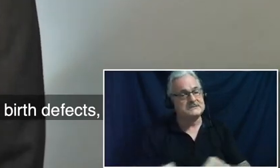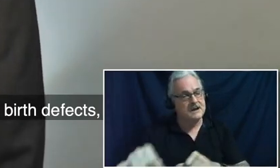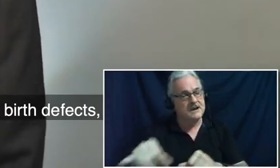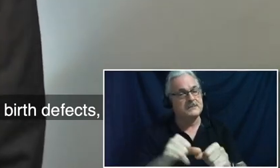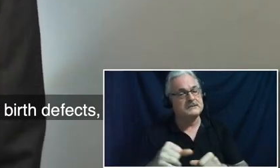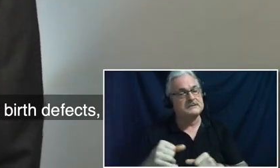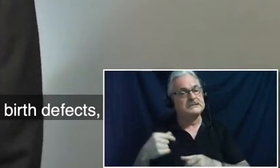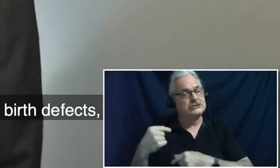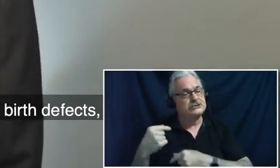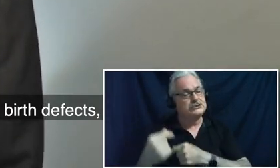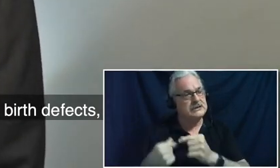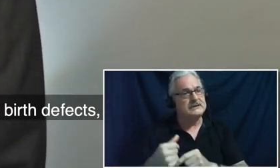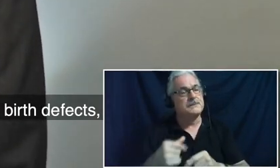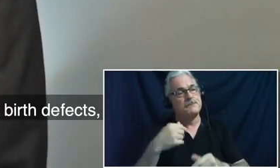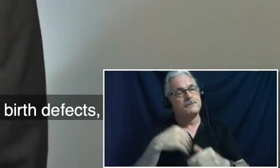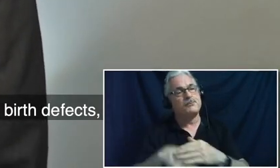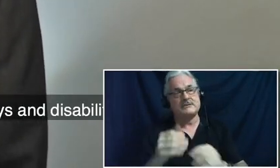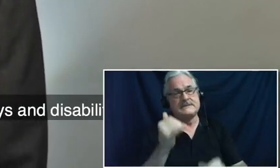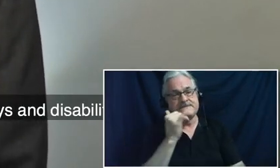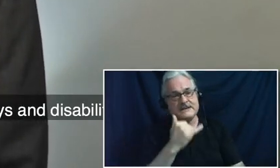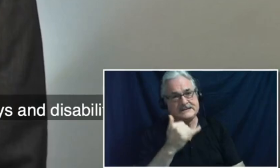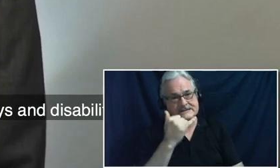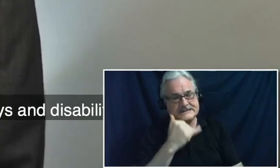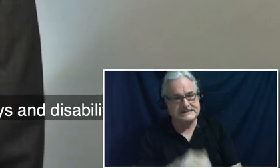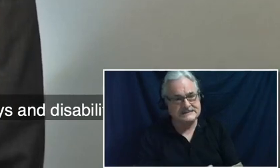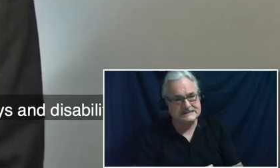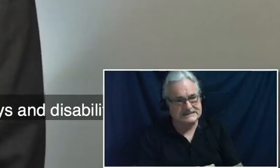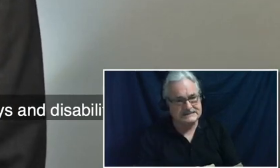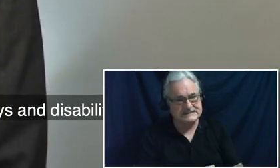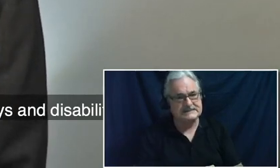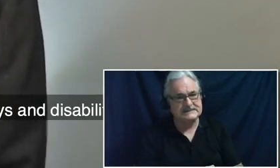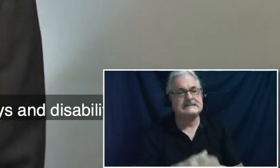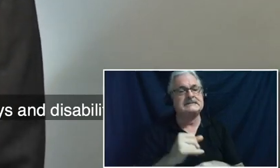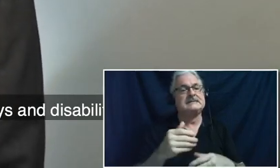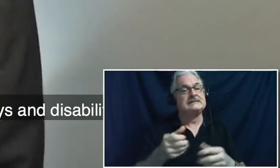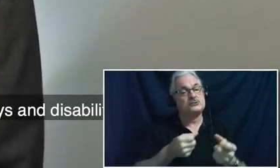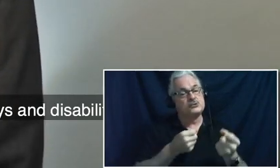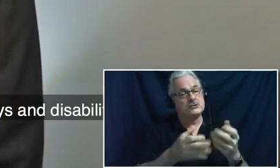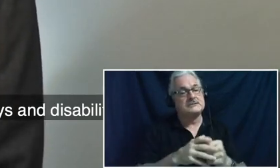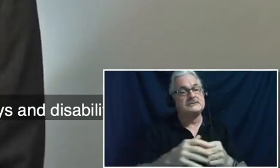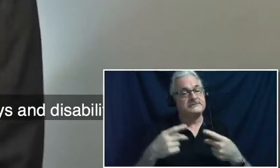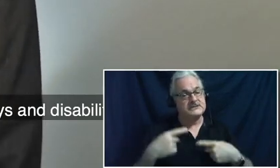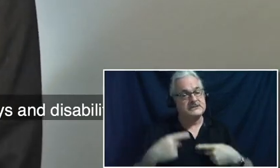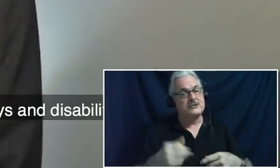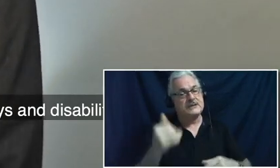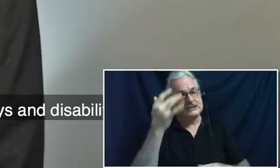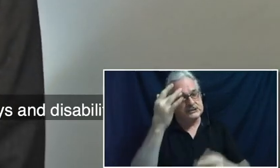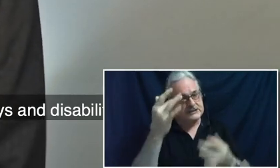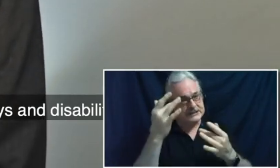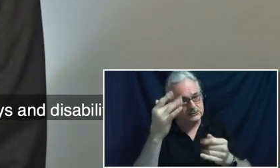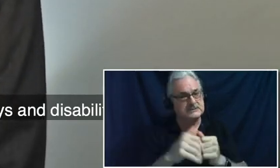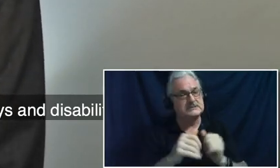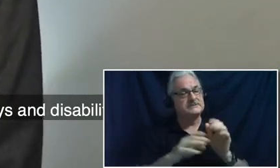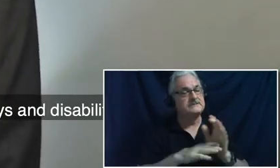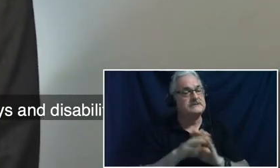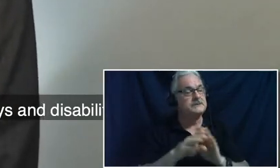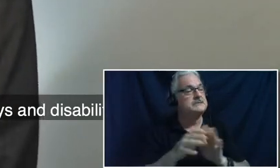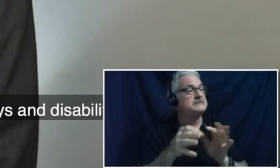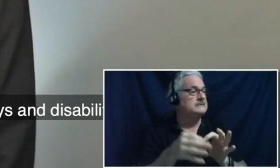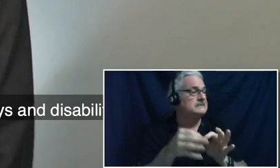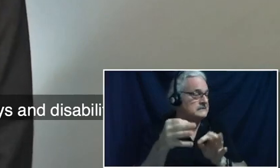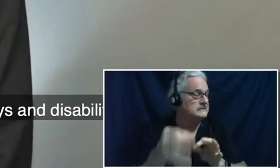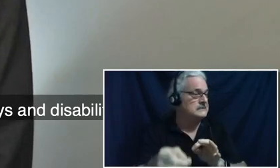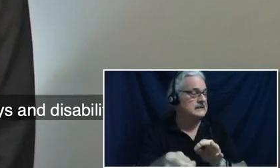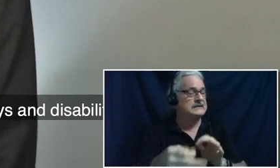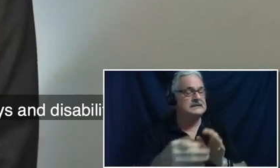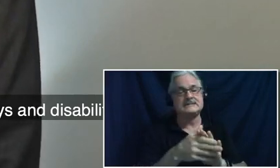enfants sans appareil ou connexion fiable à Internet, et donc ils sont complètement coupés de l'apprentissage. L'accès au téléenseignement efficace est une